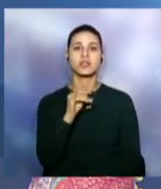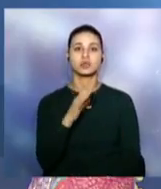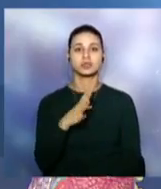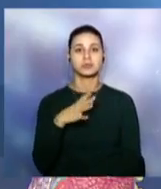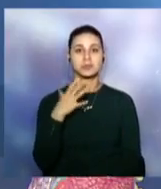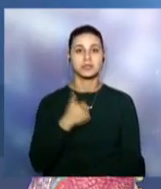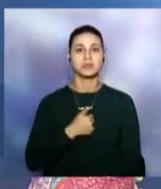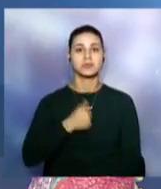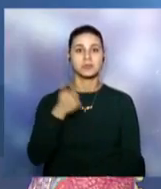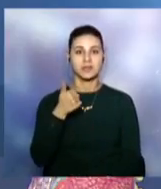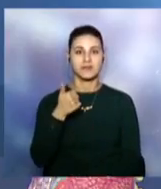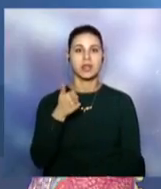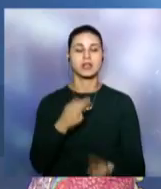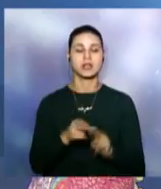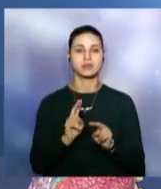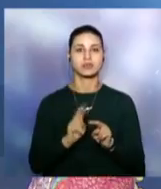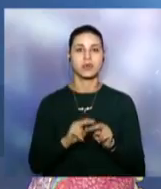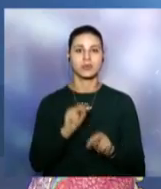ინფექცია ყოფილიყო